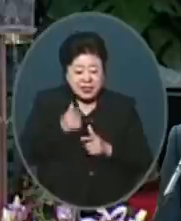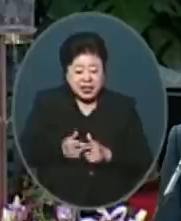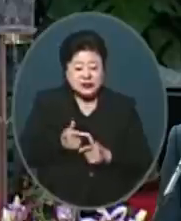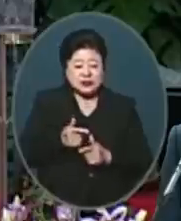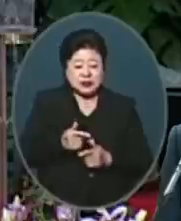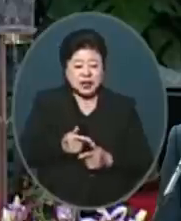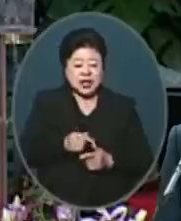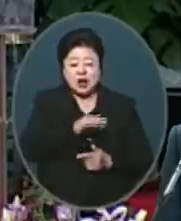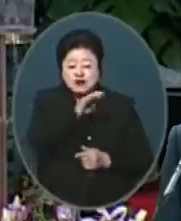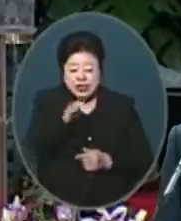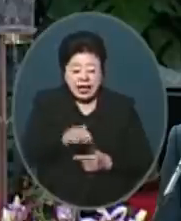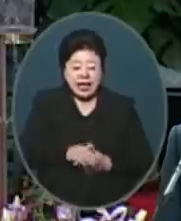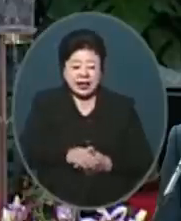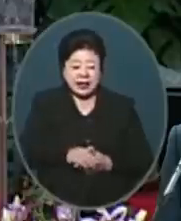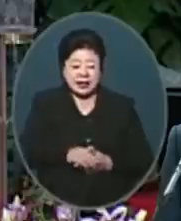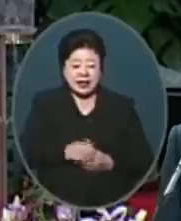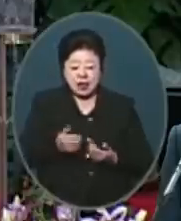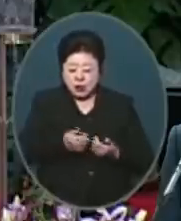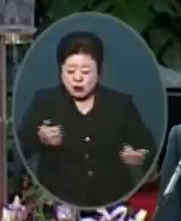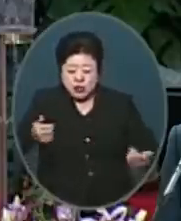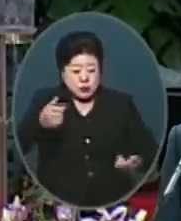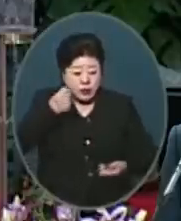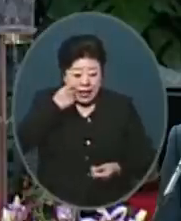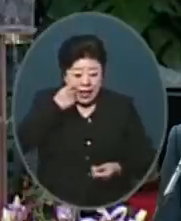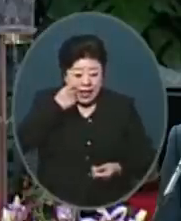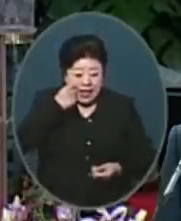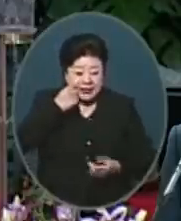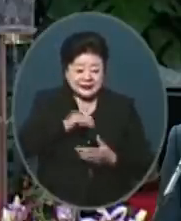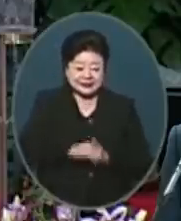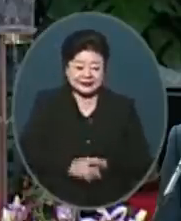예수님과 우리와 분리할래 할 수 없는